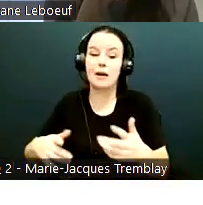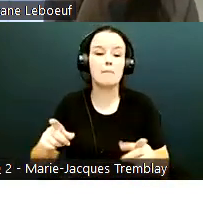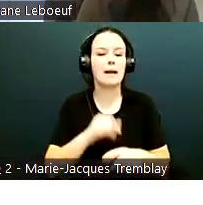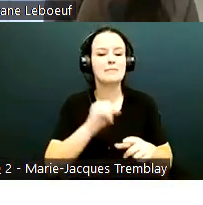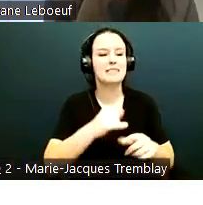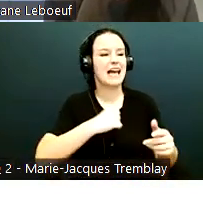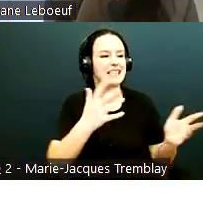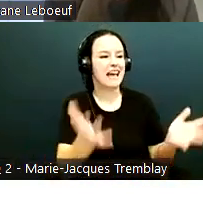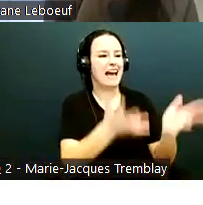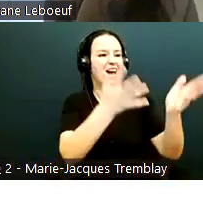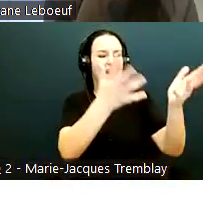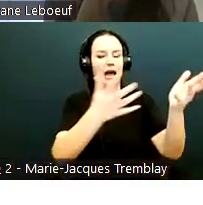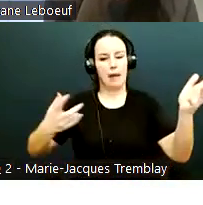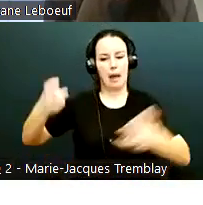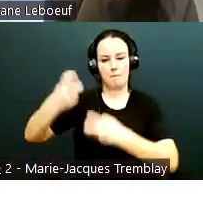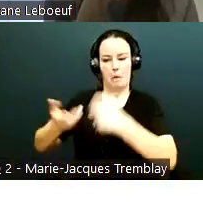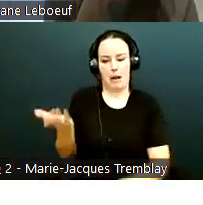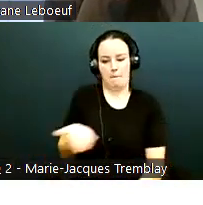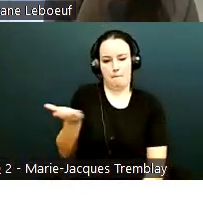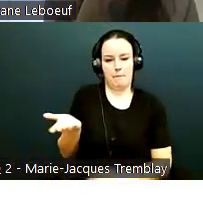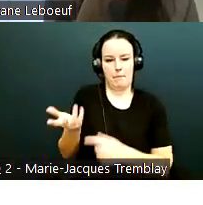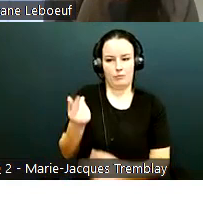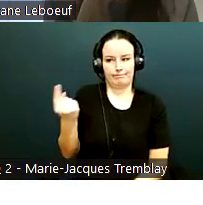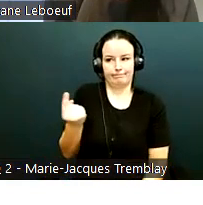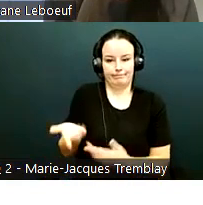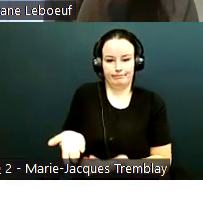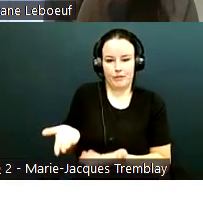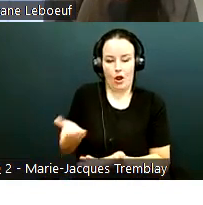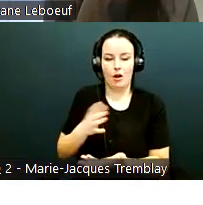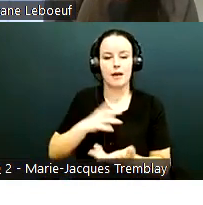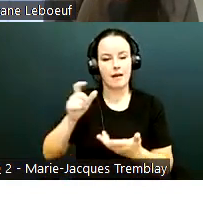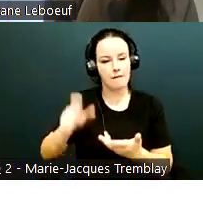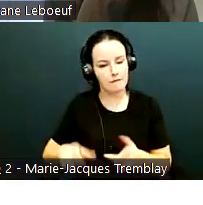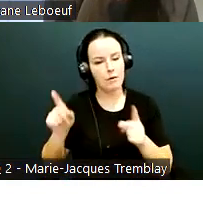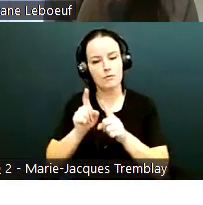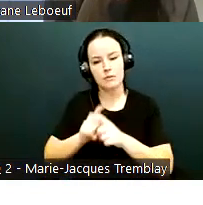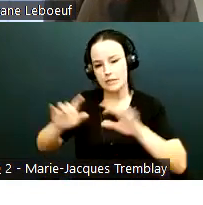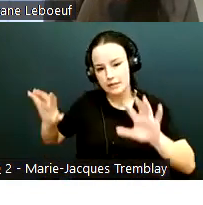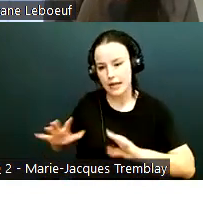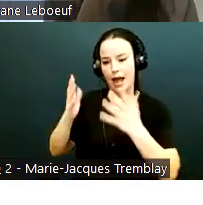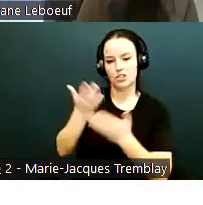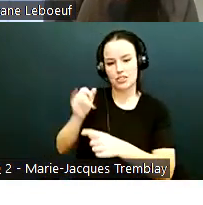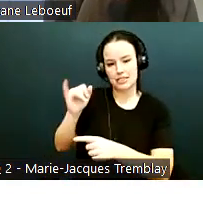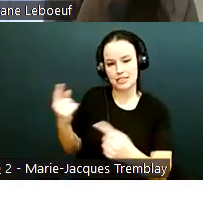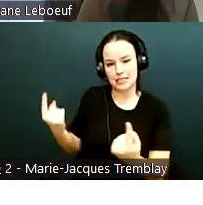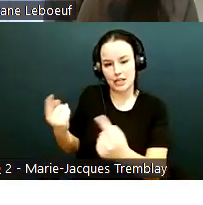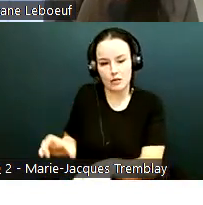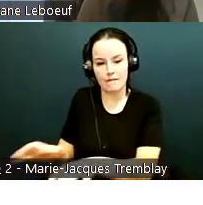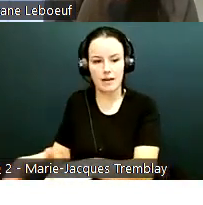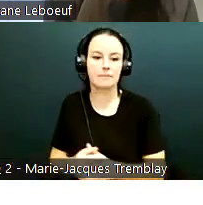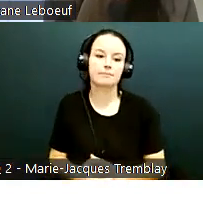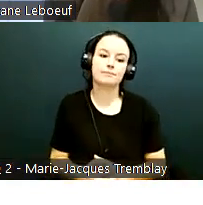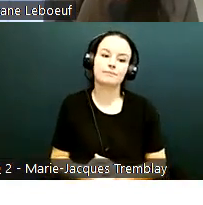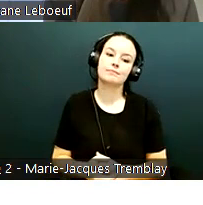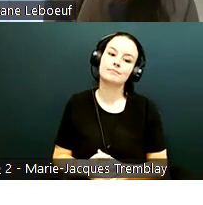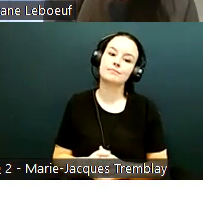Il faut outiller les gens à reconnaître le problème, à le prévenir, mais aussi à réagir quand le problème se pose. On veut des changements